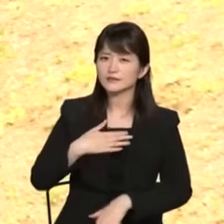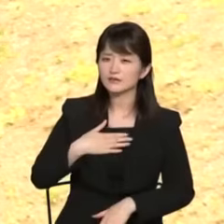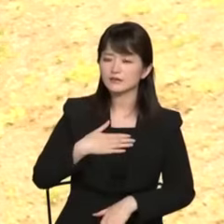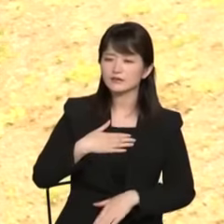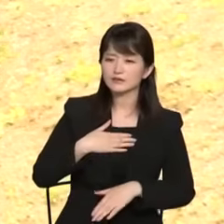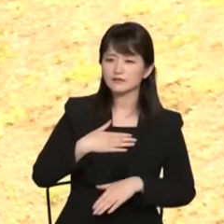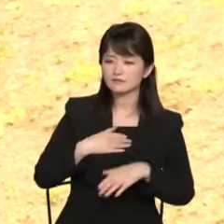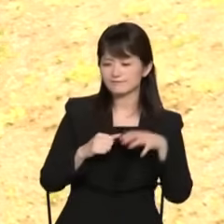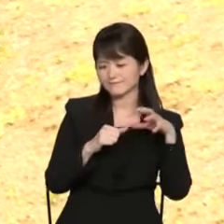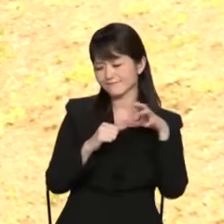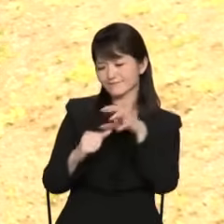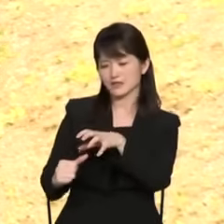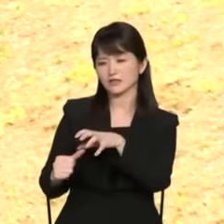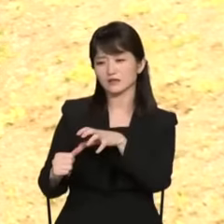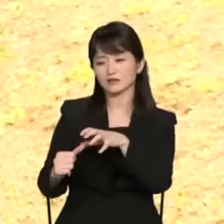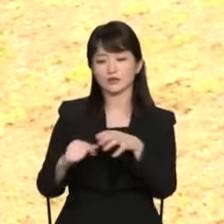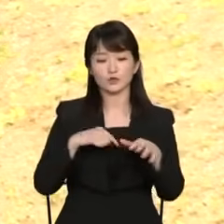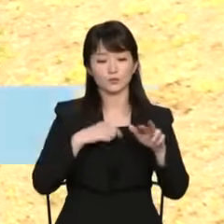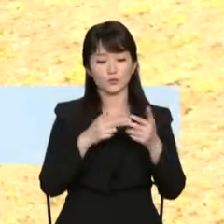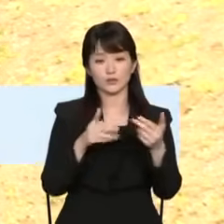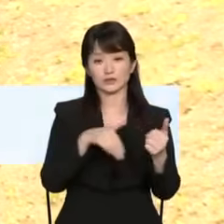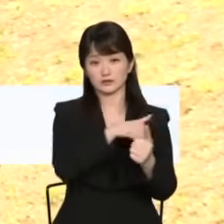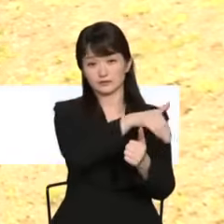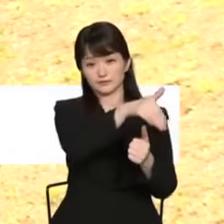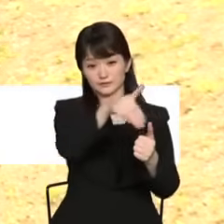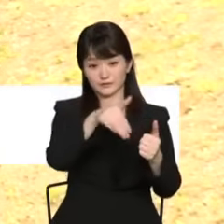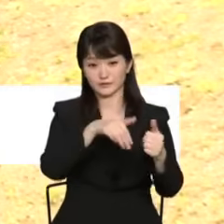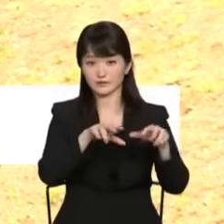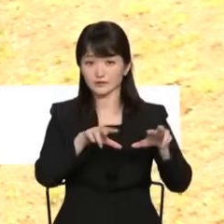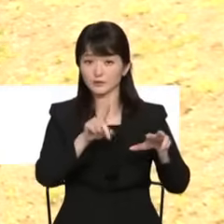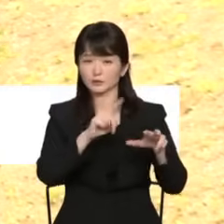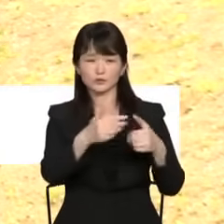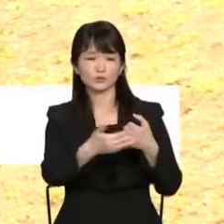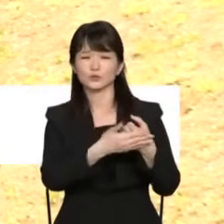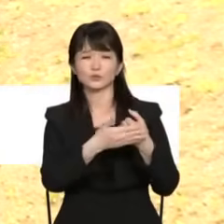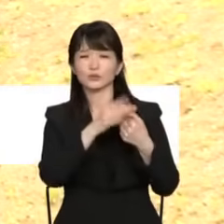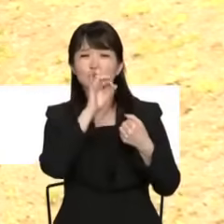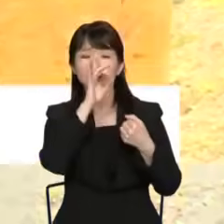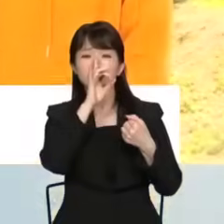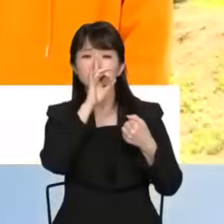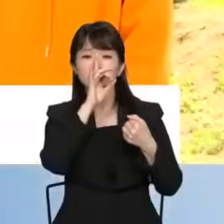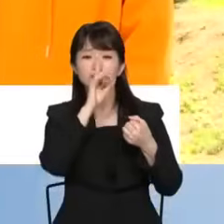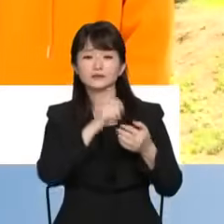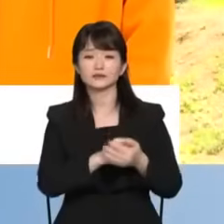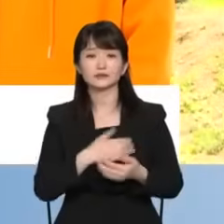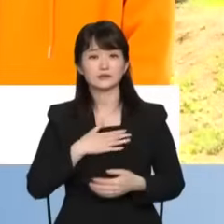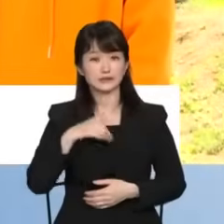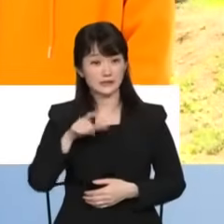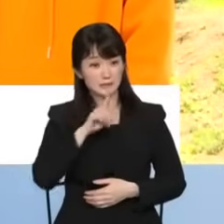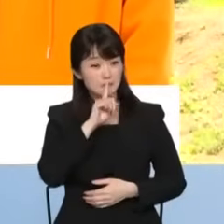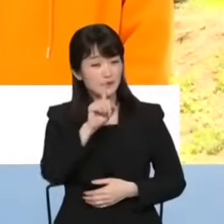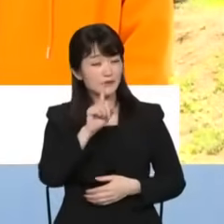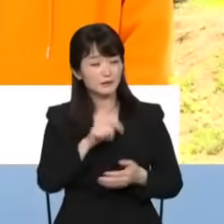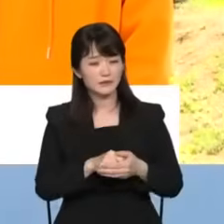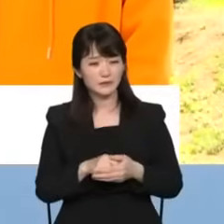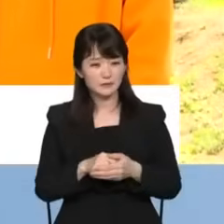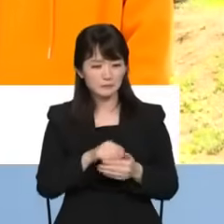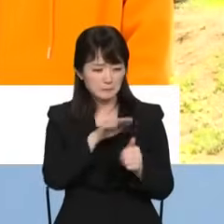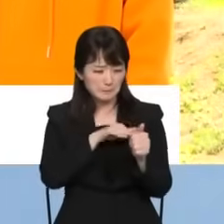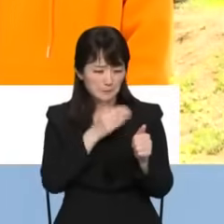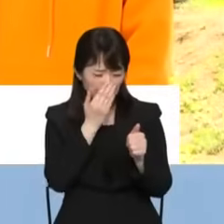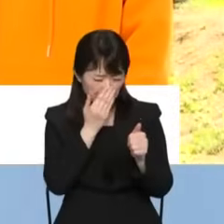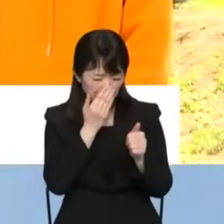박해를 가하고 그리고 본인 주변에는 이제 지금 와서 아무도 도움이 되지 않는 제가 강하게 표현하자면 간신들만 남았다 이렇게